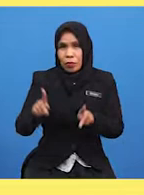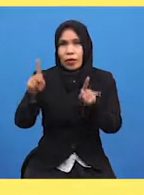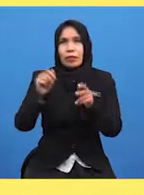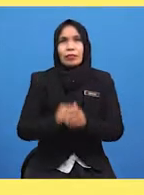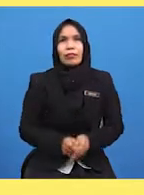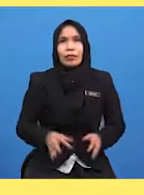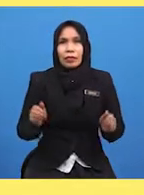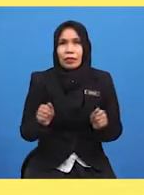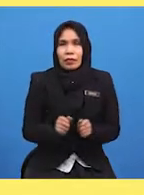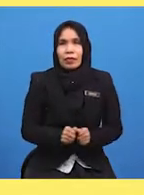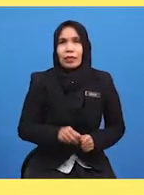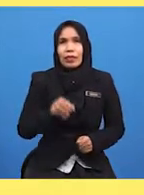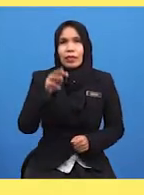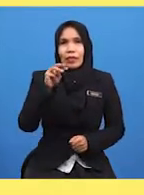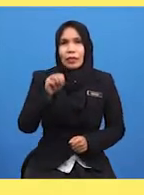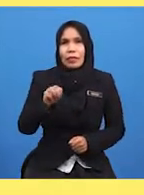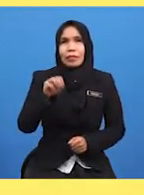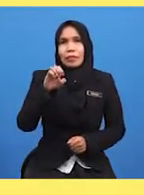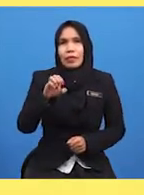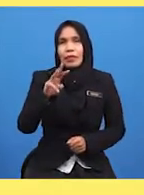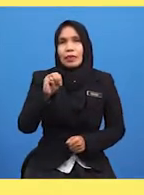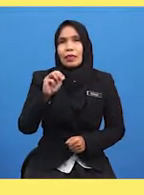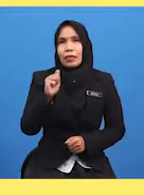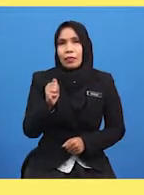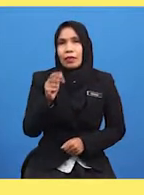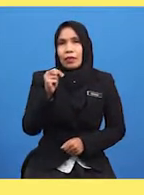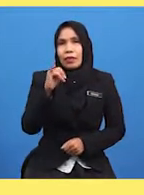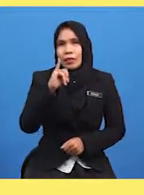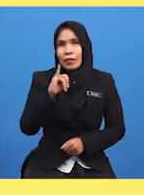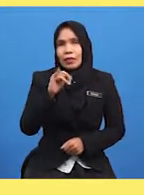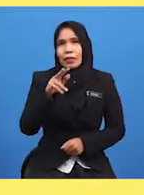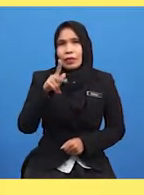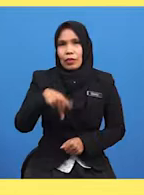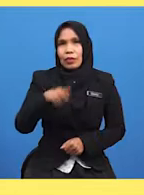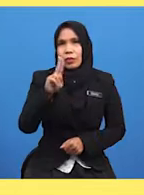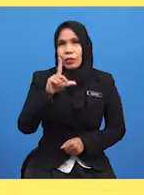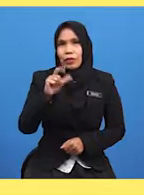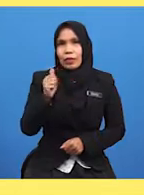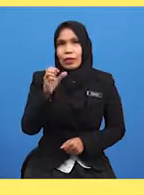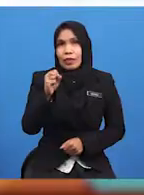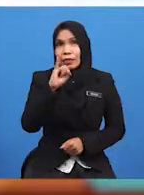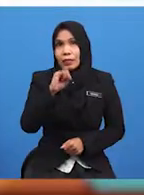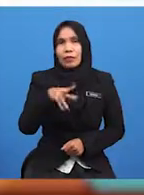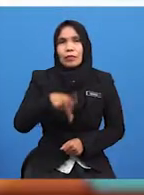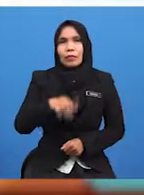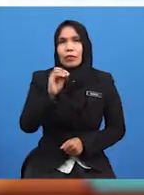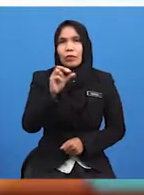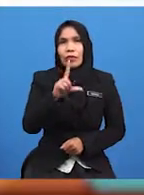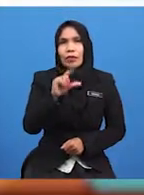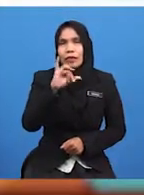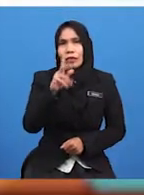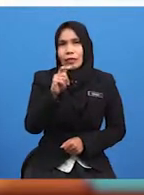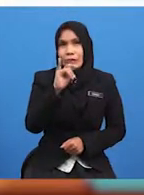memanipulasi politik dan memotret perjanjian Hai demi mencapai matlamat Black Baiklah